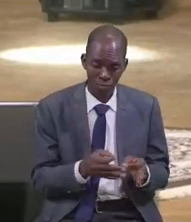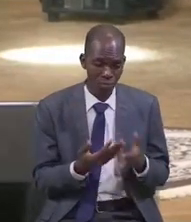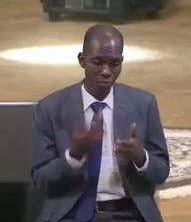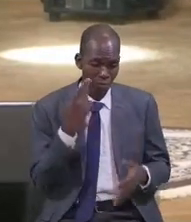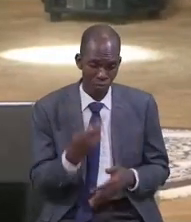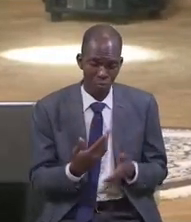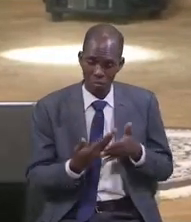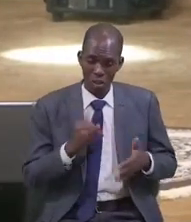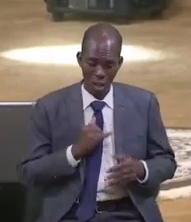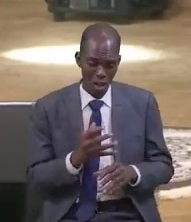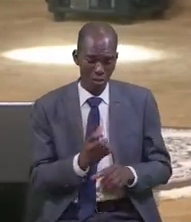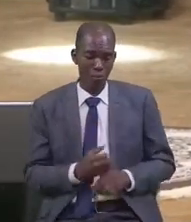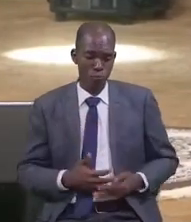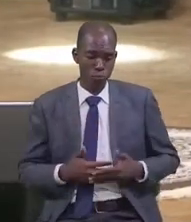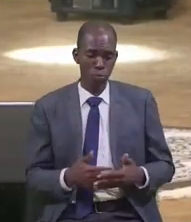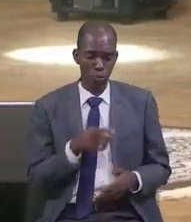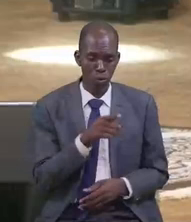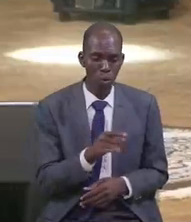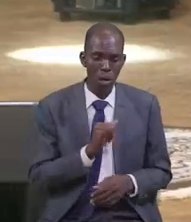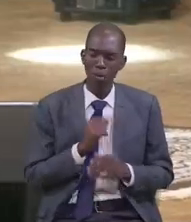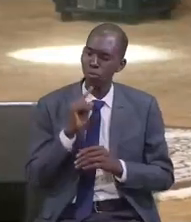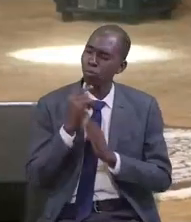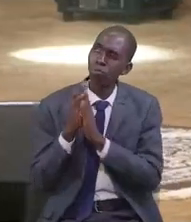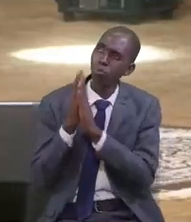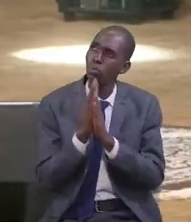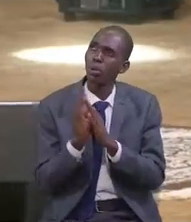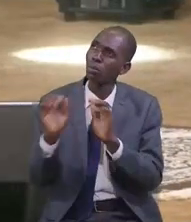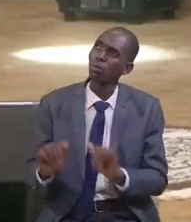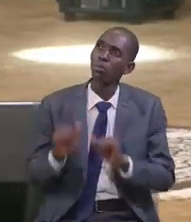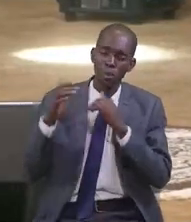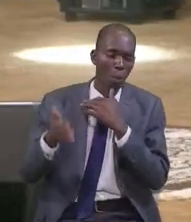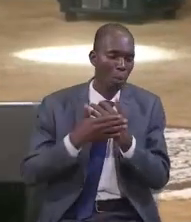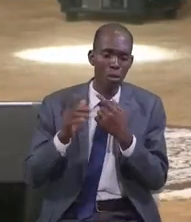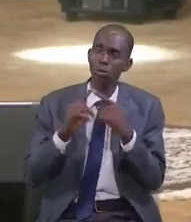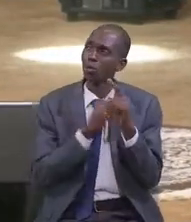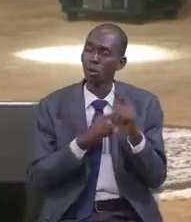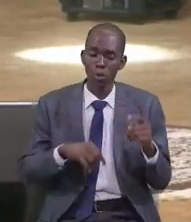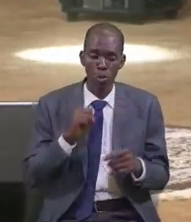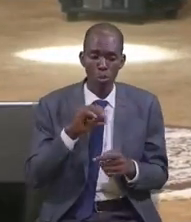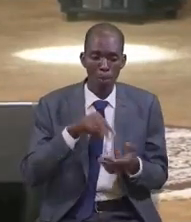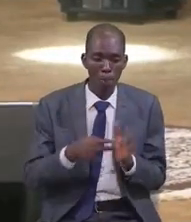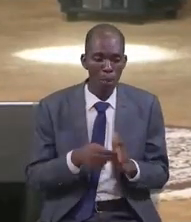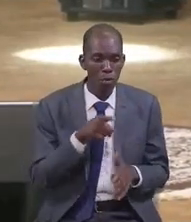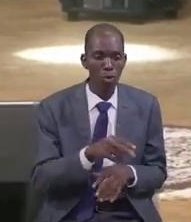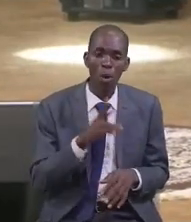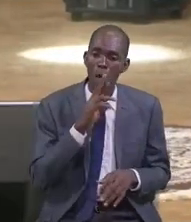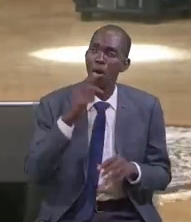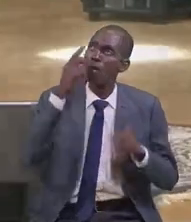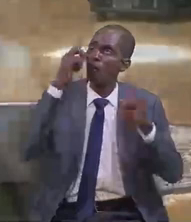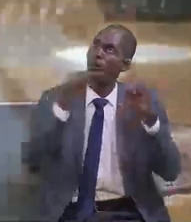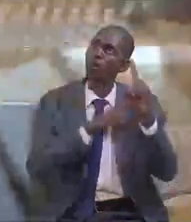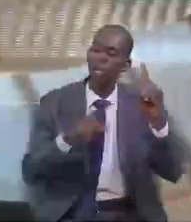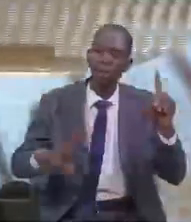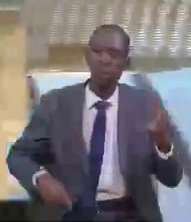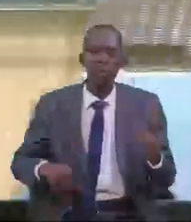je t'avais consacré au Seigneur. » Donc, tu es pour le Seigneur. Et le jeune homme a dit